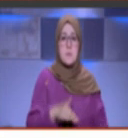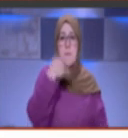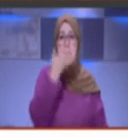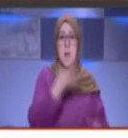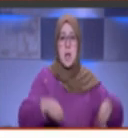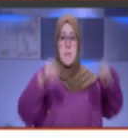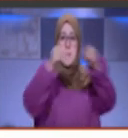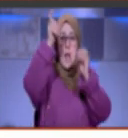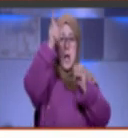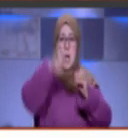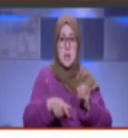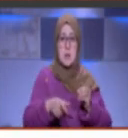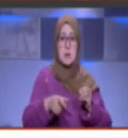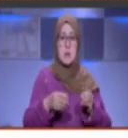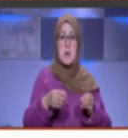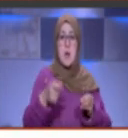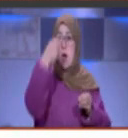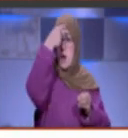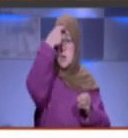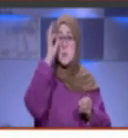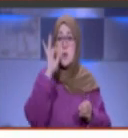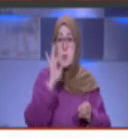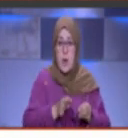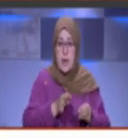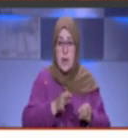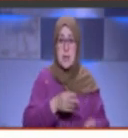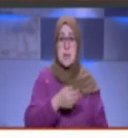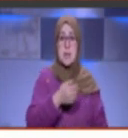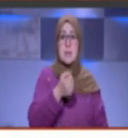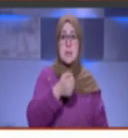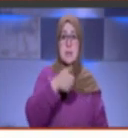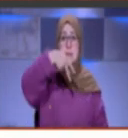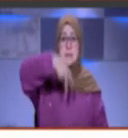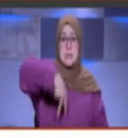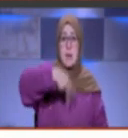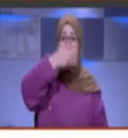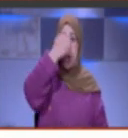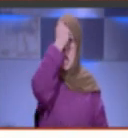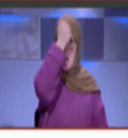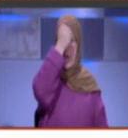بلغ إجمالي عدد الإصابات المؤكدة